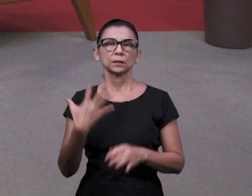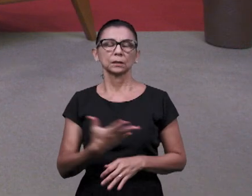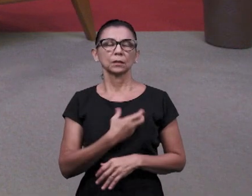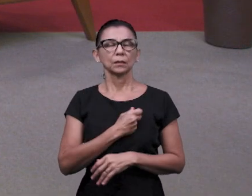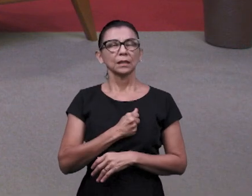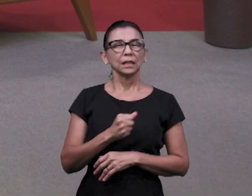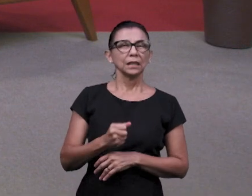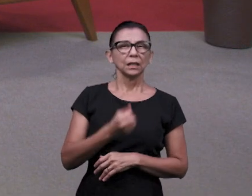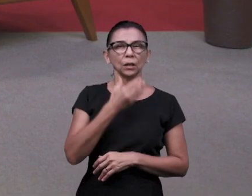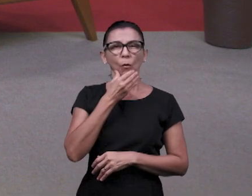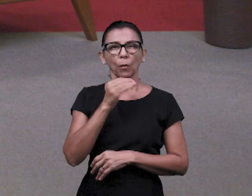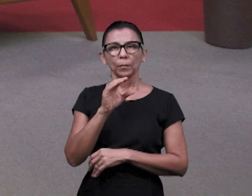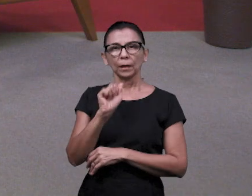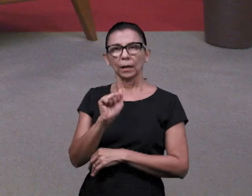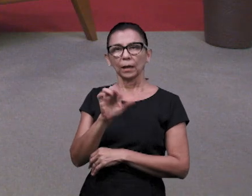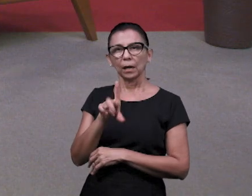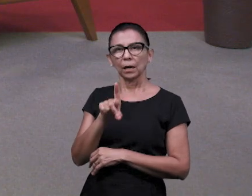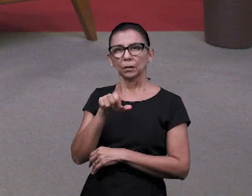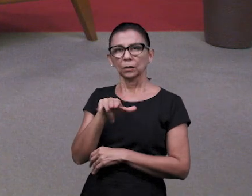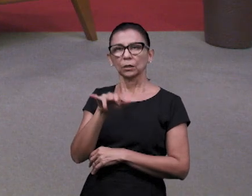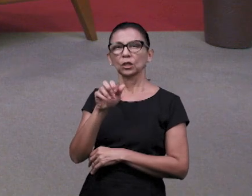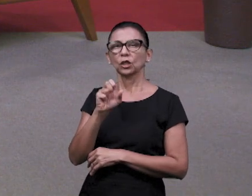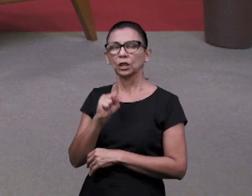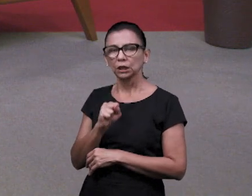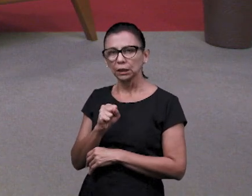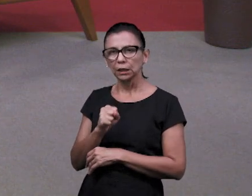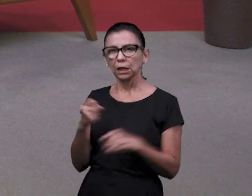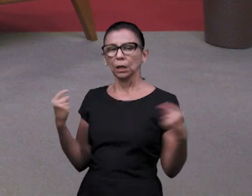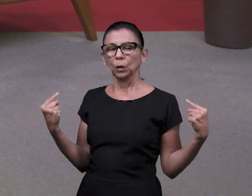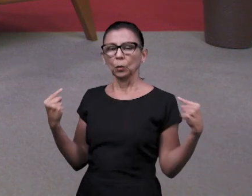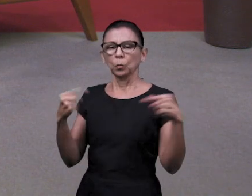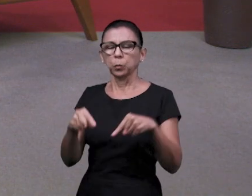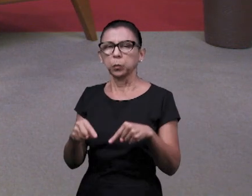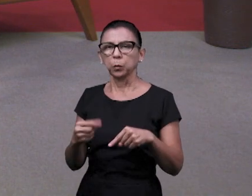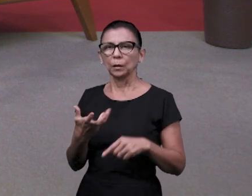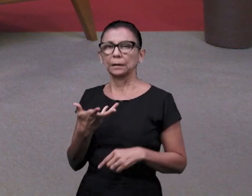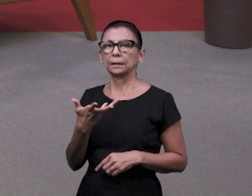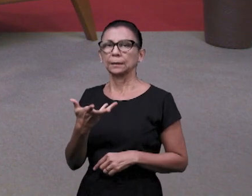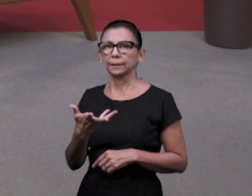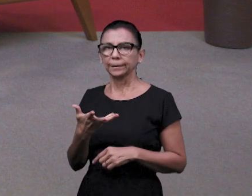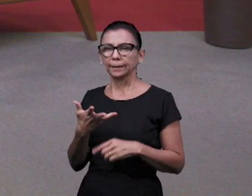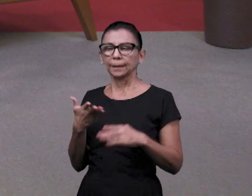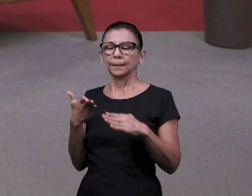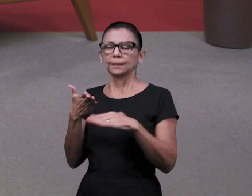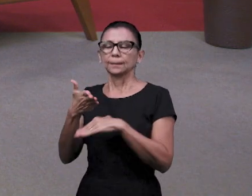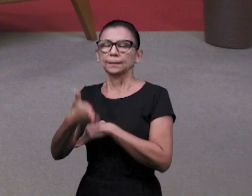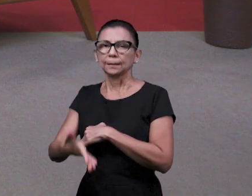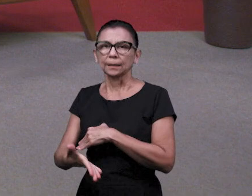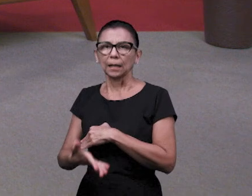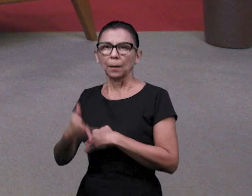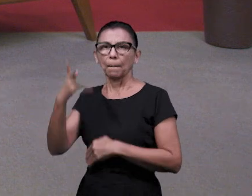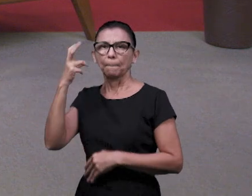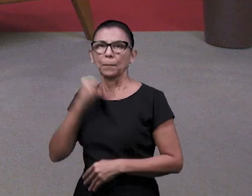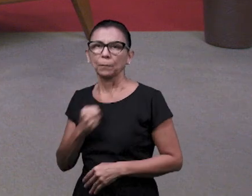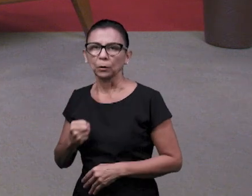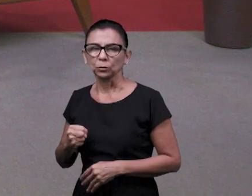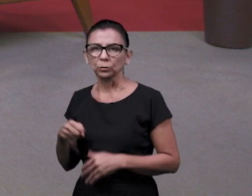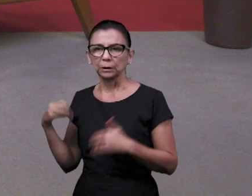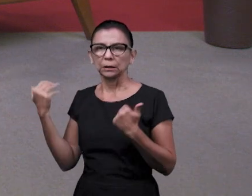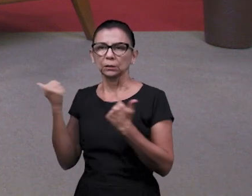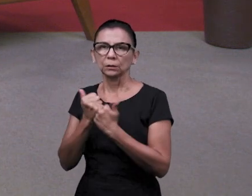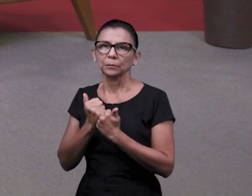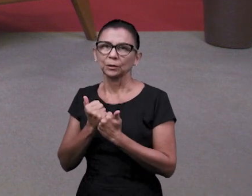de s'opposer, est celui qui comprend différemment, est celui qui essaye de vivre une expérience de sa tête et